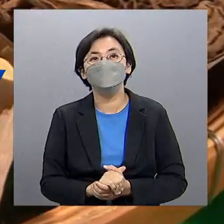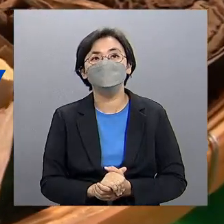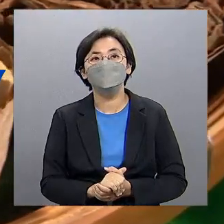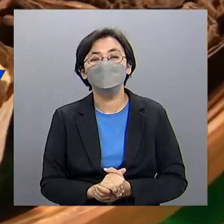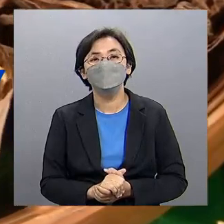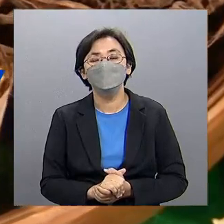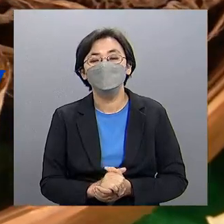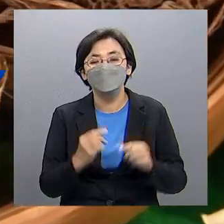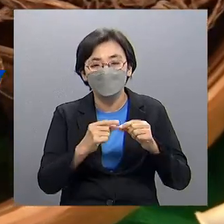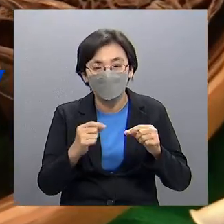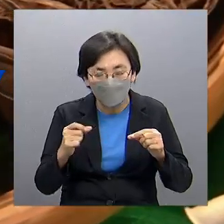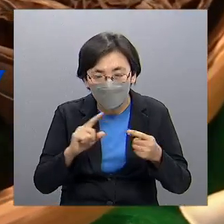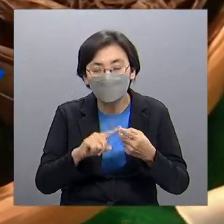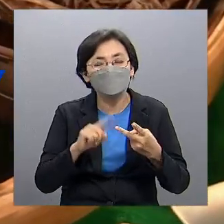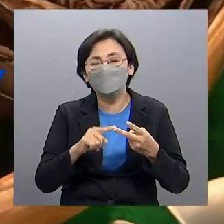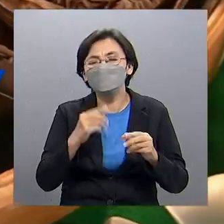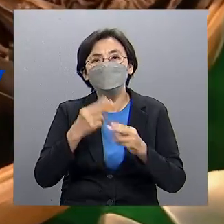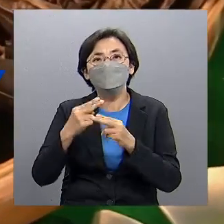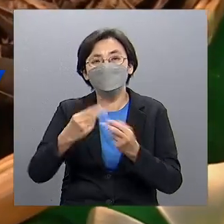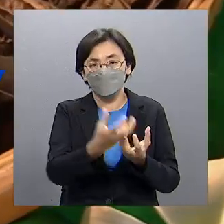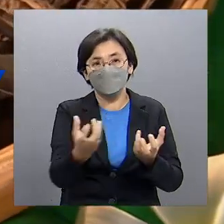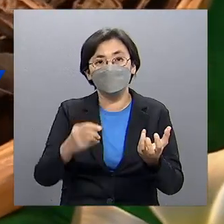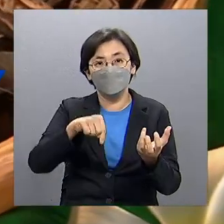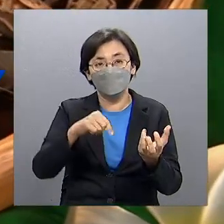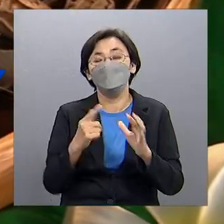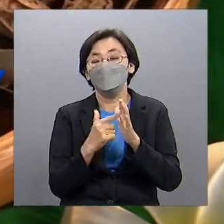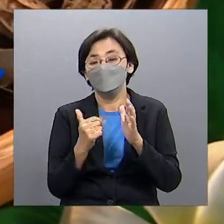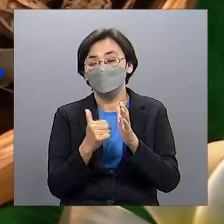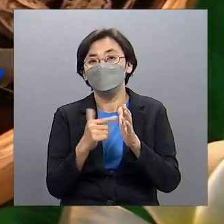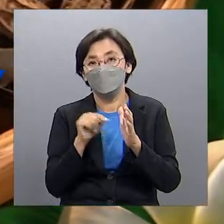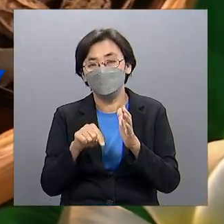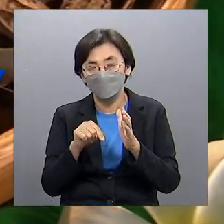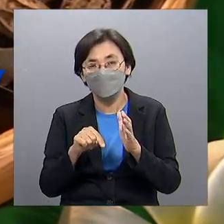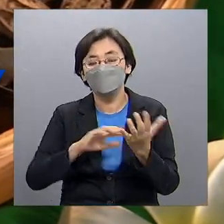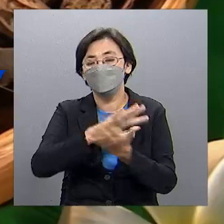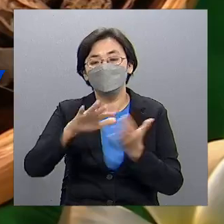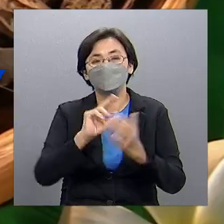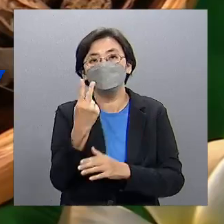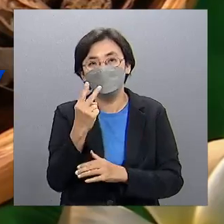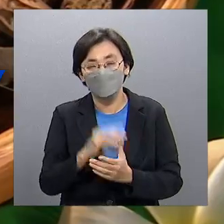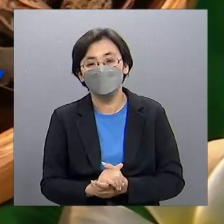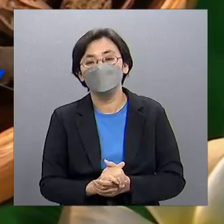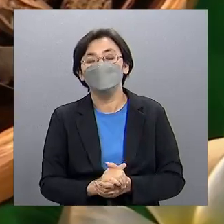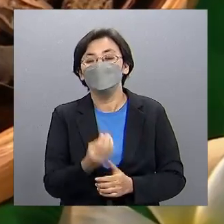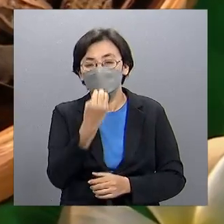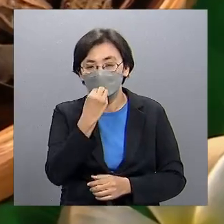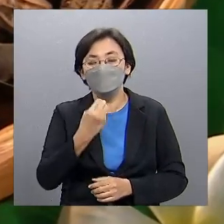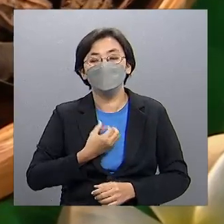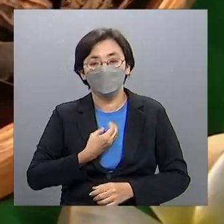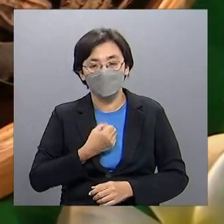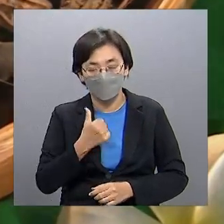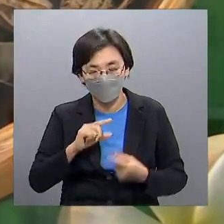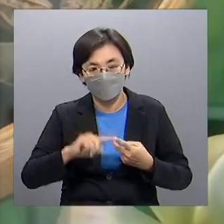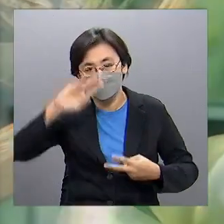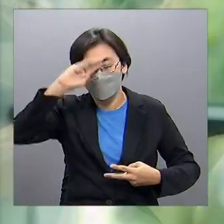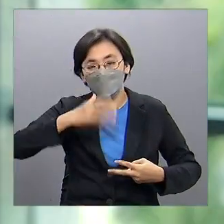ตำลึงแต่ว่าในตัวยาที่เป็นยาจันทลีลาเนี่ยผสมทั้ง2 อย่างก็คือบำรุงหัวใจด้วยแล้วก็ลดไข้ด้วยในทางเดียวกันนะครับ ค่ะ